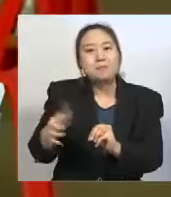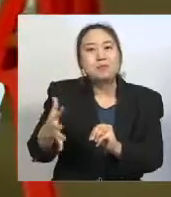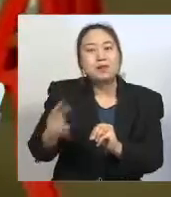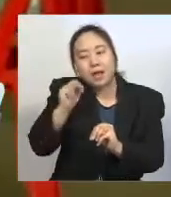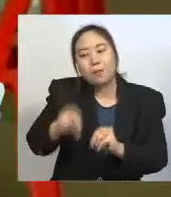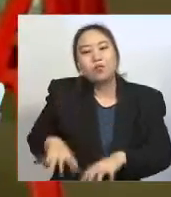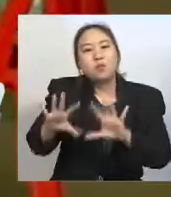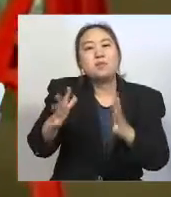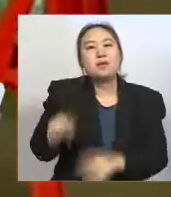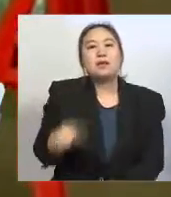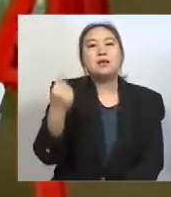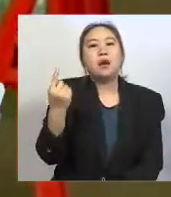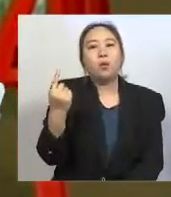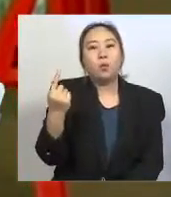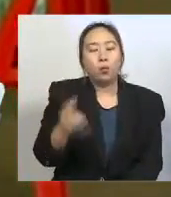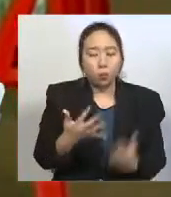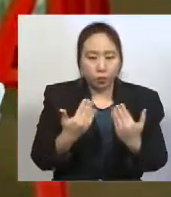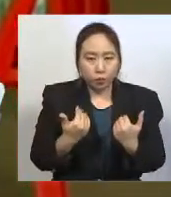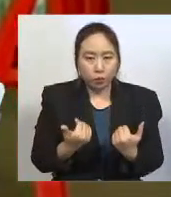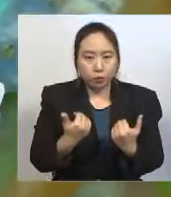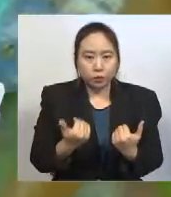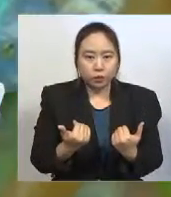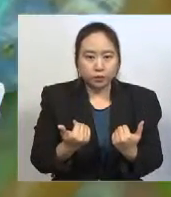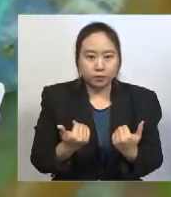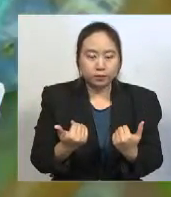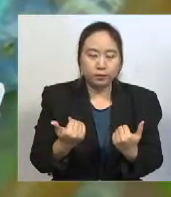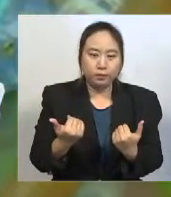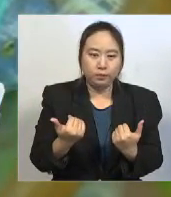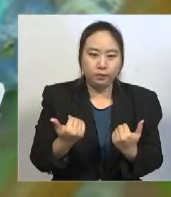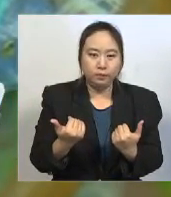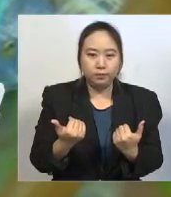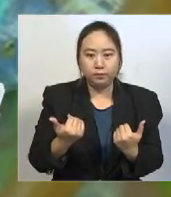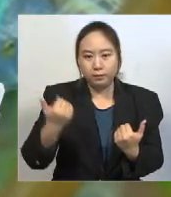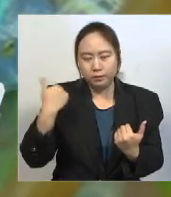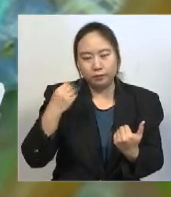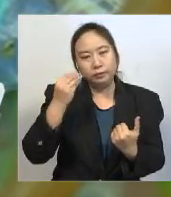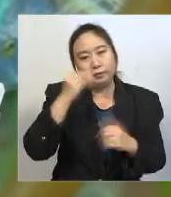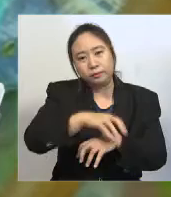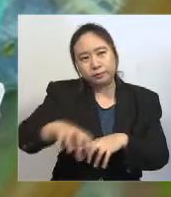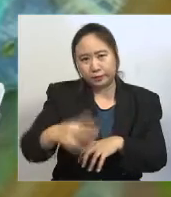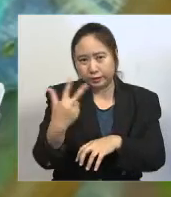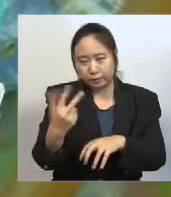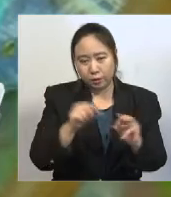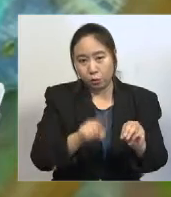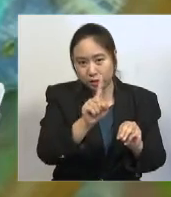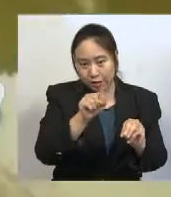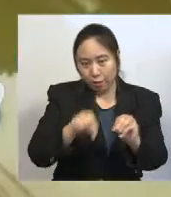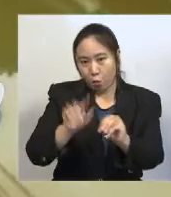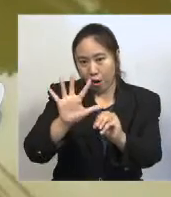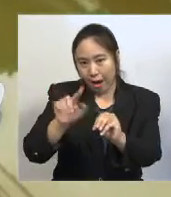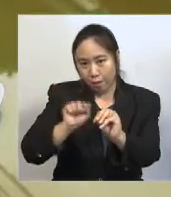ท่วมนะครับก็ยังคงมีแล้วก็ยังมีอีก3หมู่บ้านนะครับก็คือหมู่1หมู่5หมู่7นะครับ